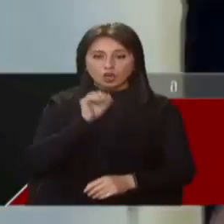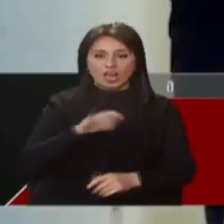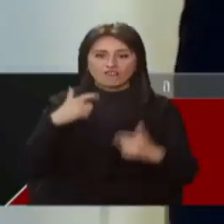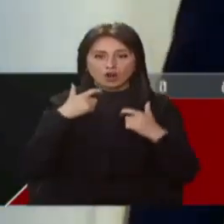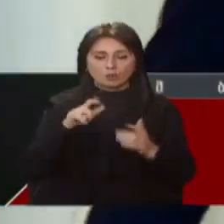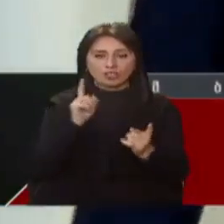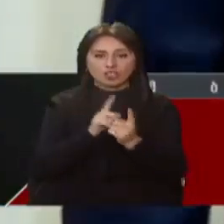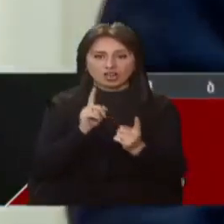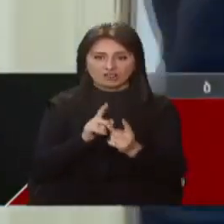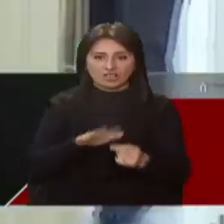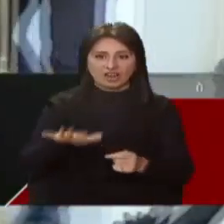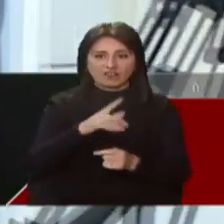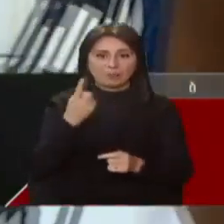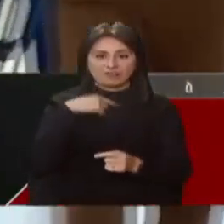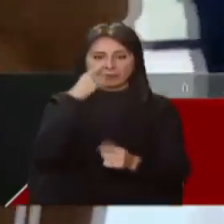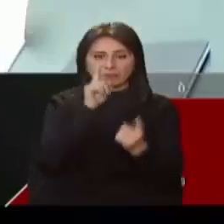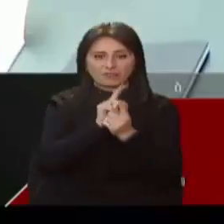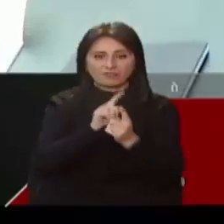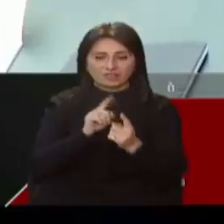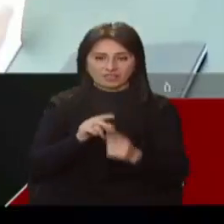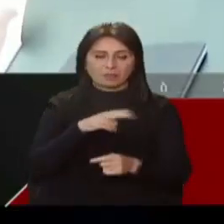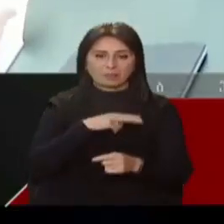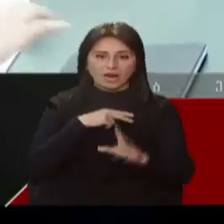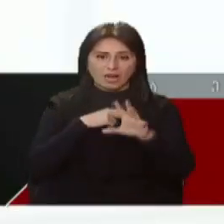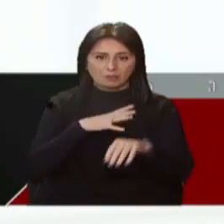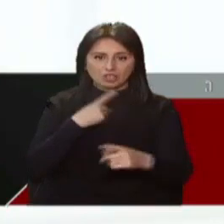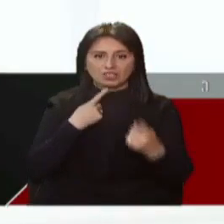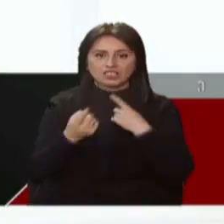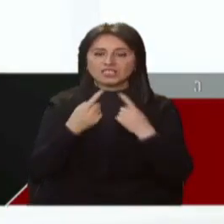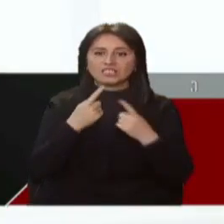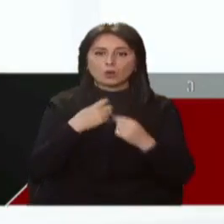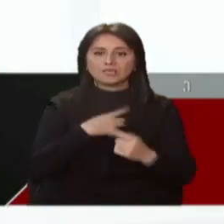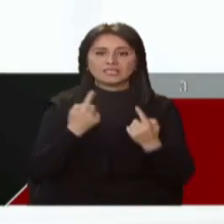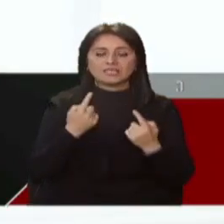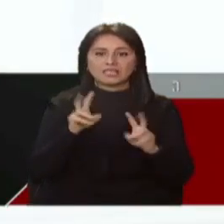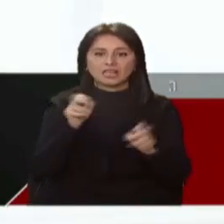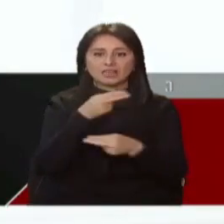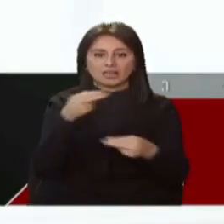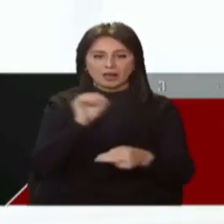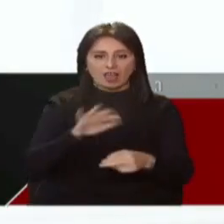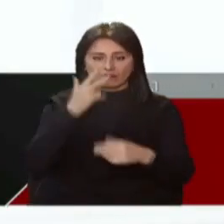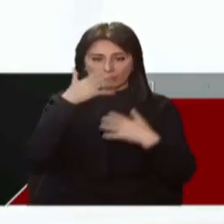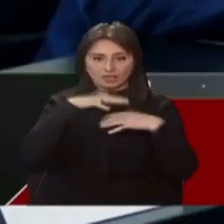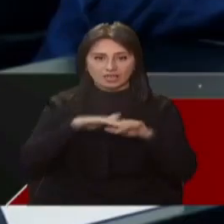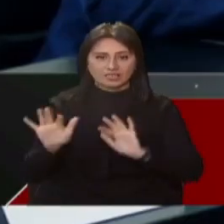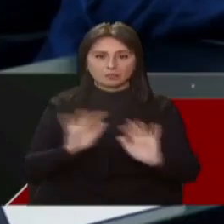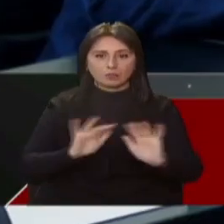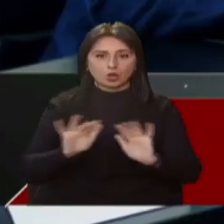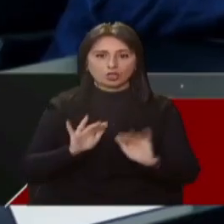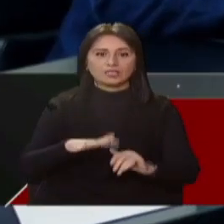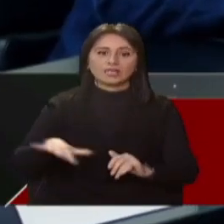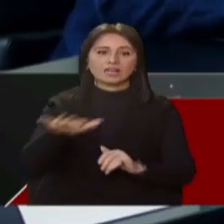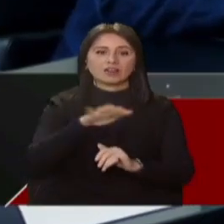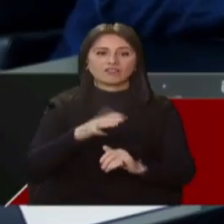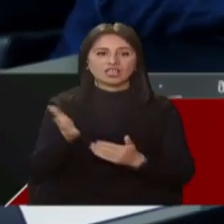Eurocomisar Mășehoe Drebi, Kwekni Spirul, Pireptanda, Kanum de Bleptanga Marta, Saubris Zirita, Di Temebi Eurointegrații, Procesida, Kwekni